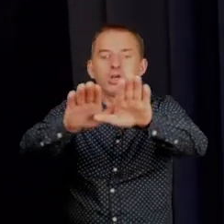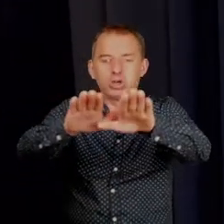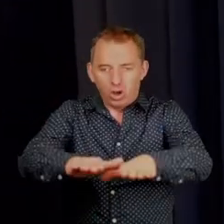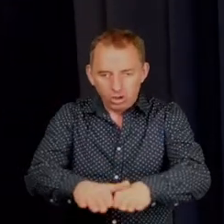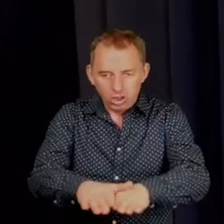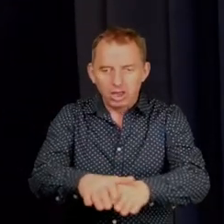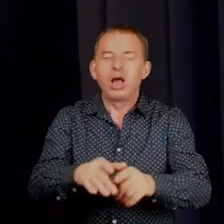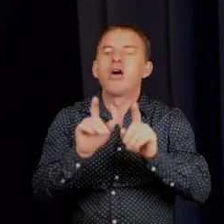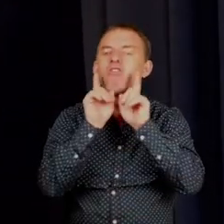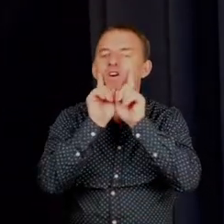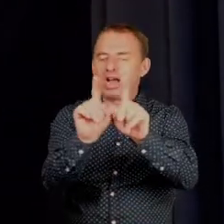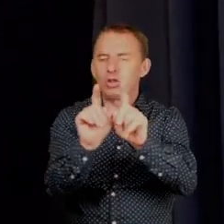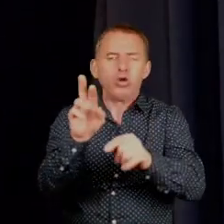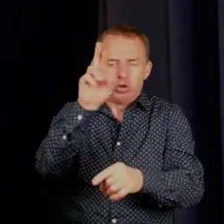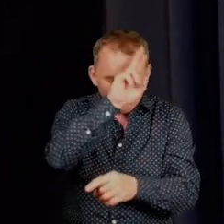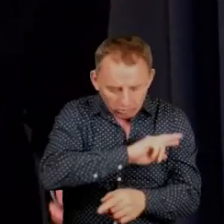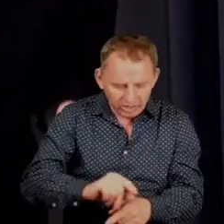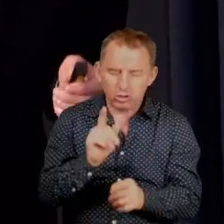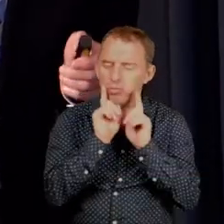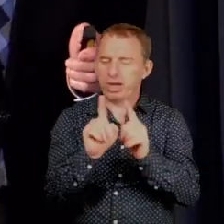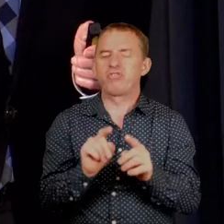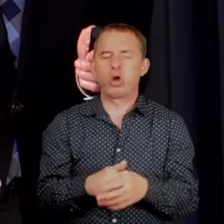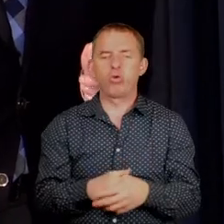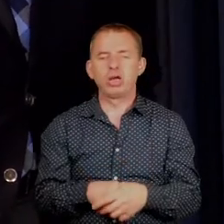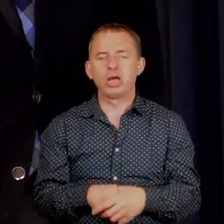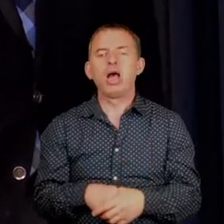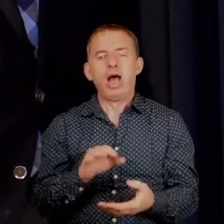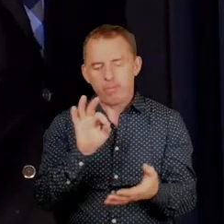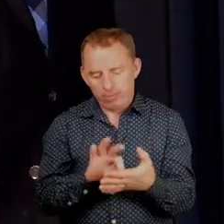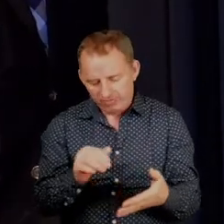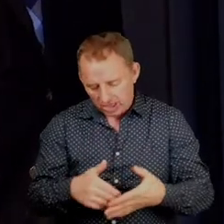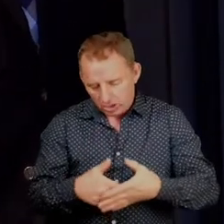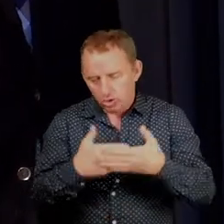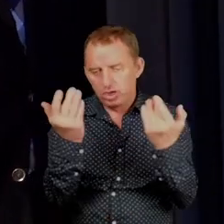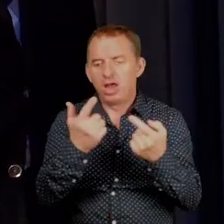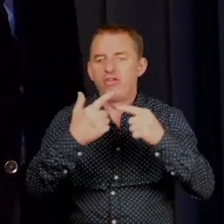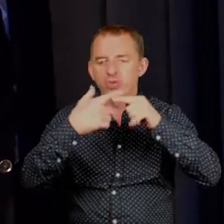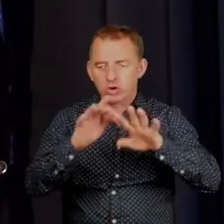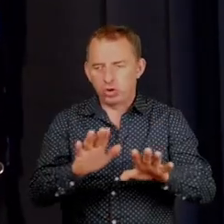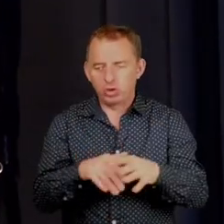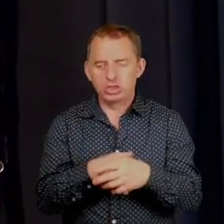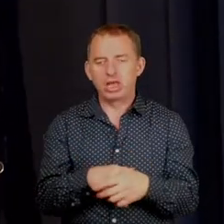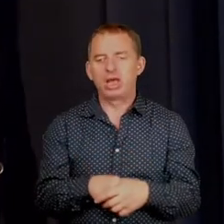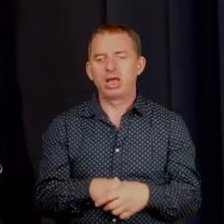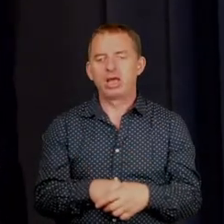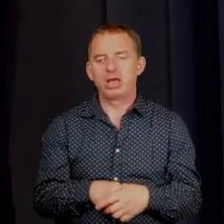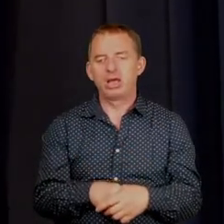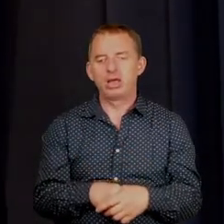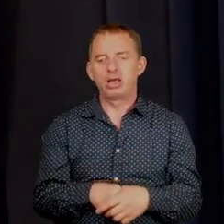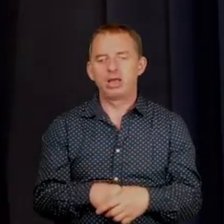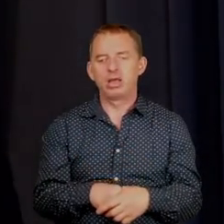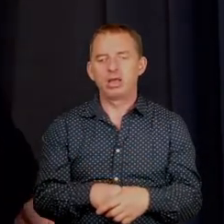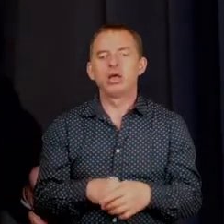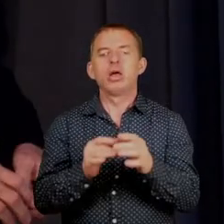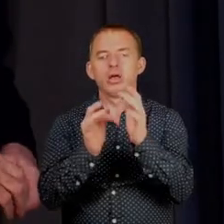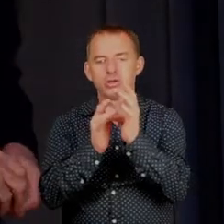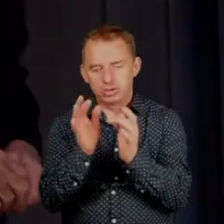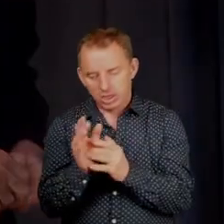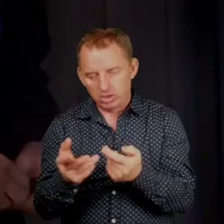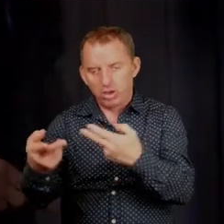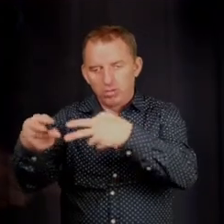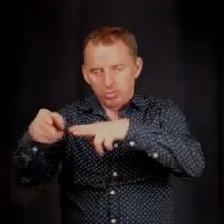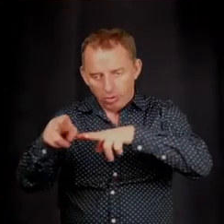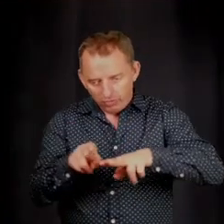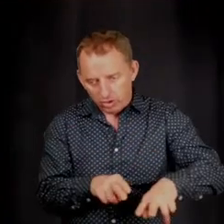stanie się faktem. One day soon. Pewnego dnia wkrótce. Jesus will come to take us home. Jezus powróci,